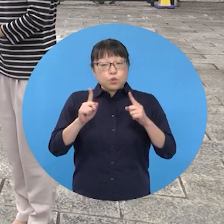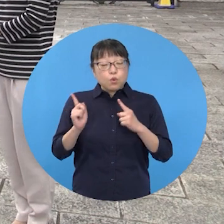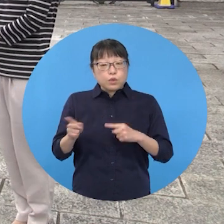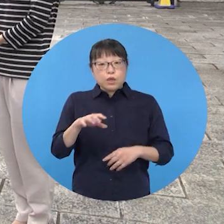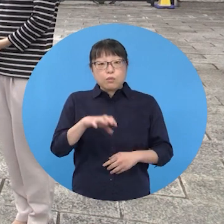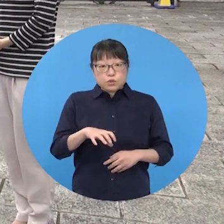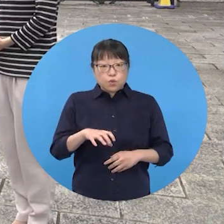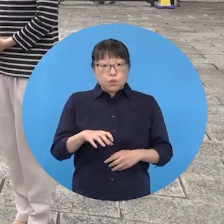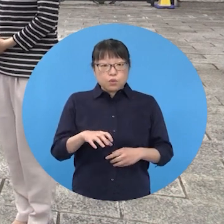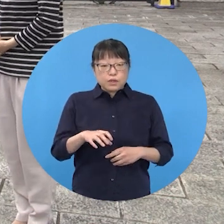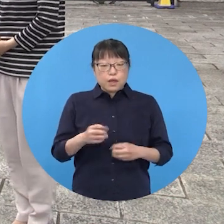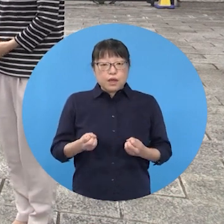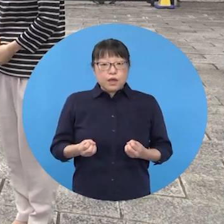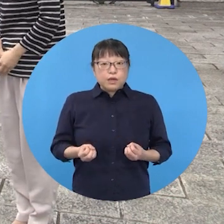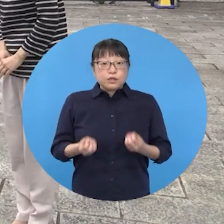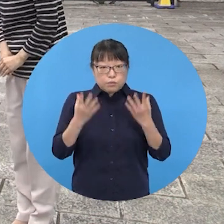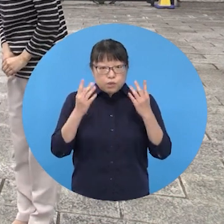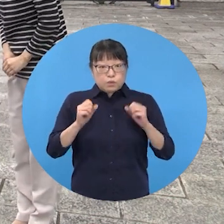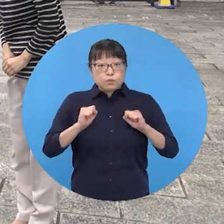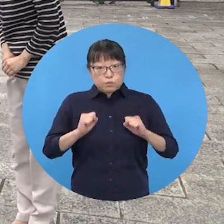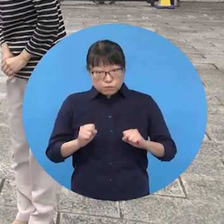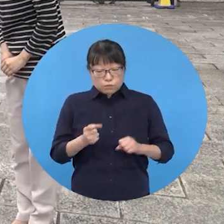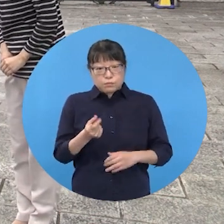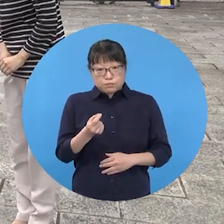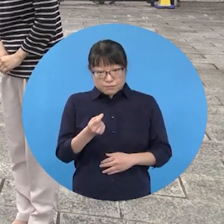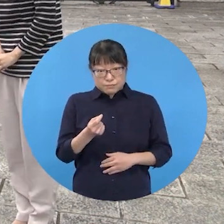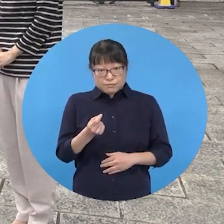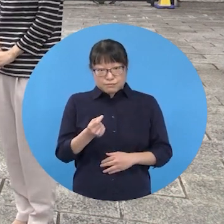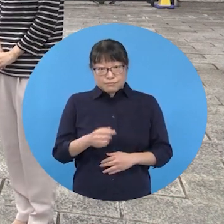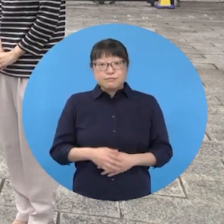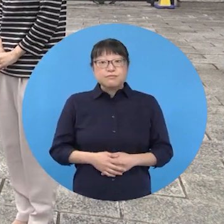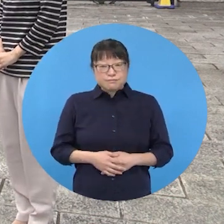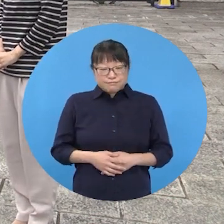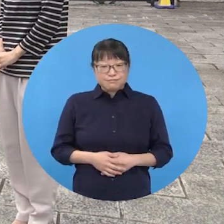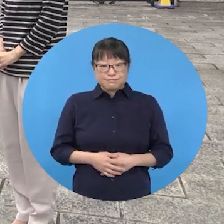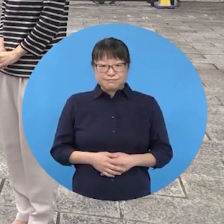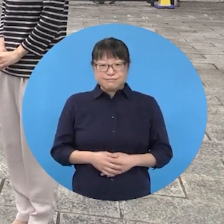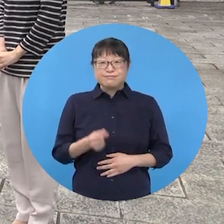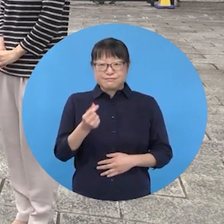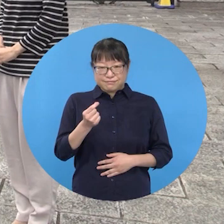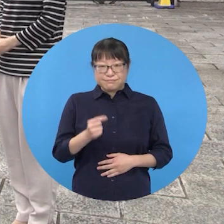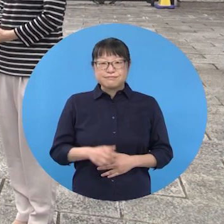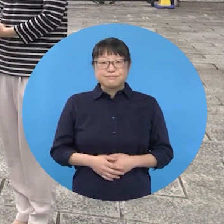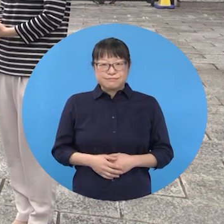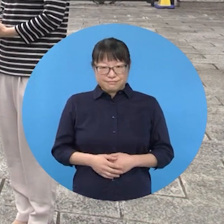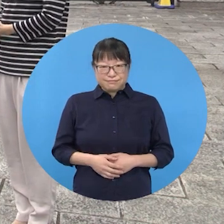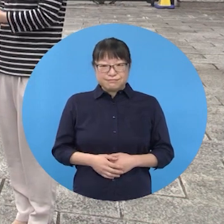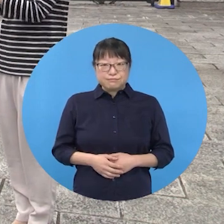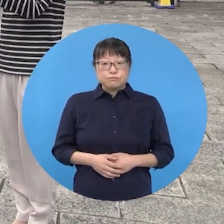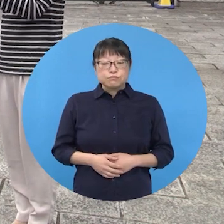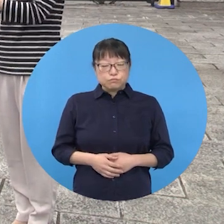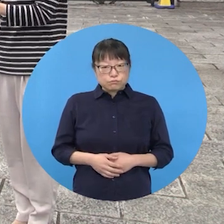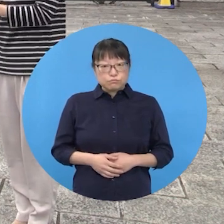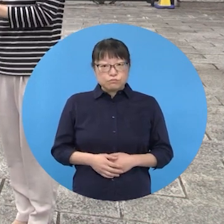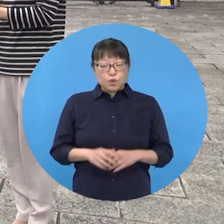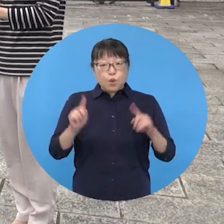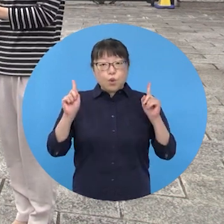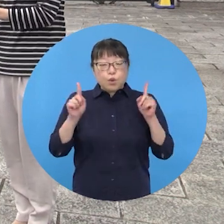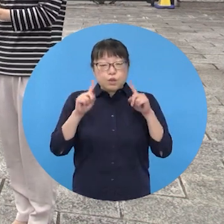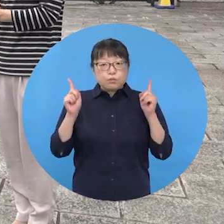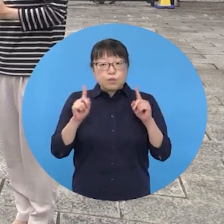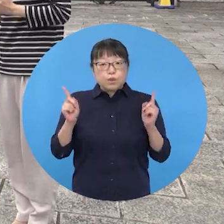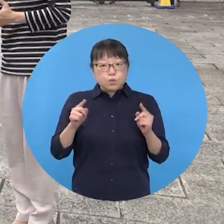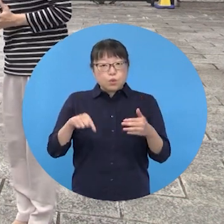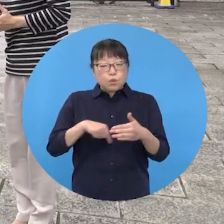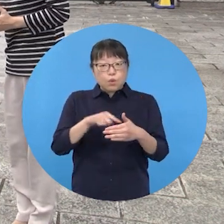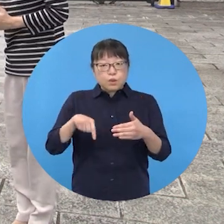場でその日の最後を飾るセレブレーションが行われるということですね。 そうですね。 ああ、そうなんですね。そのセレブレーション